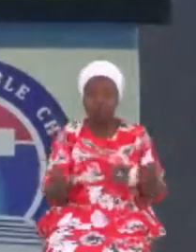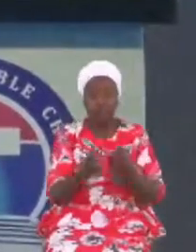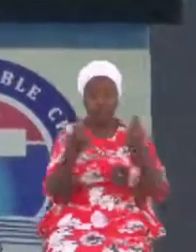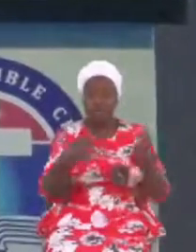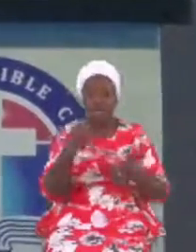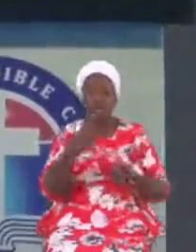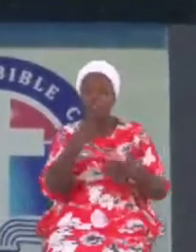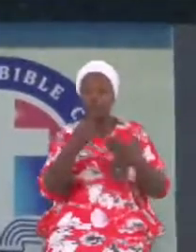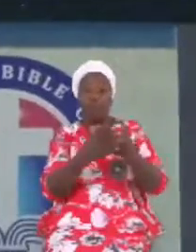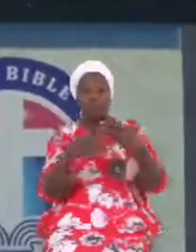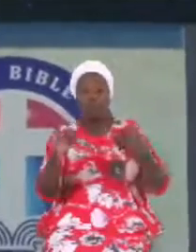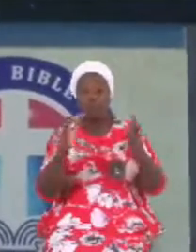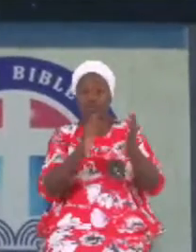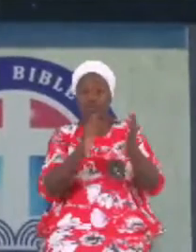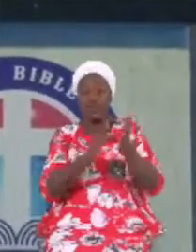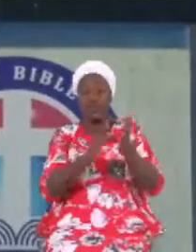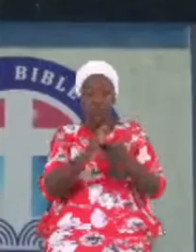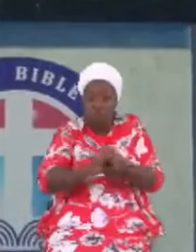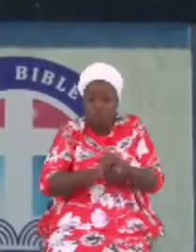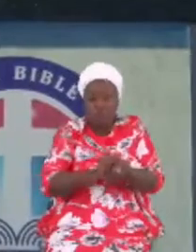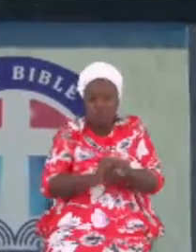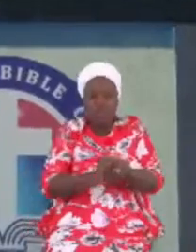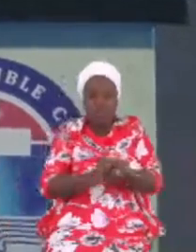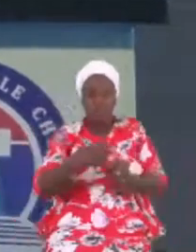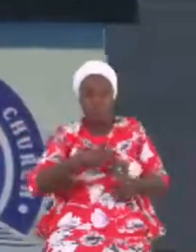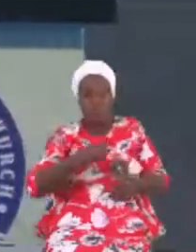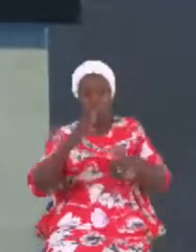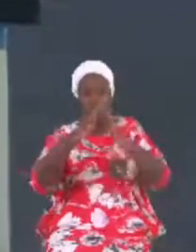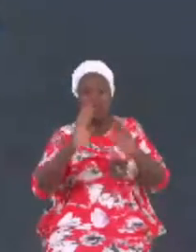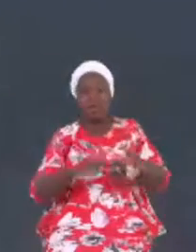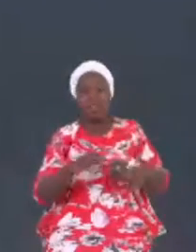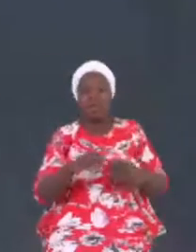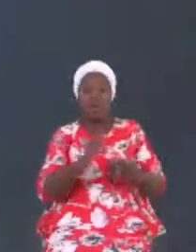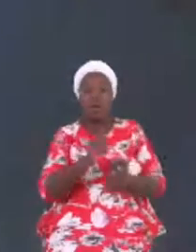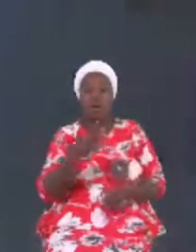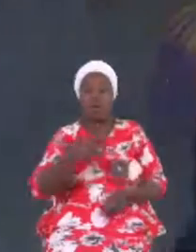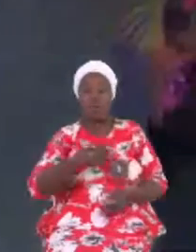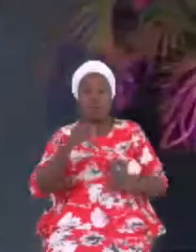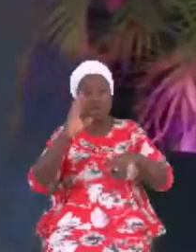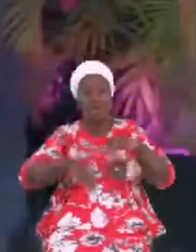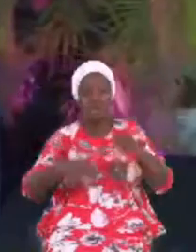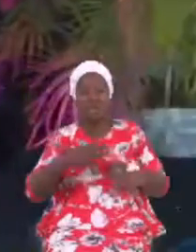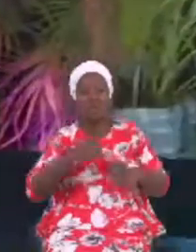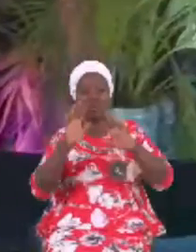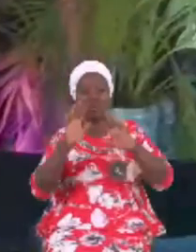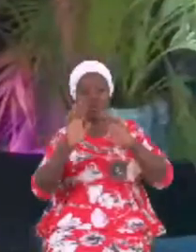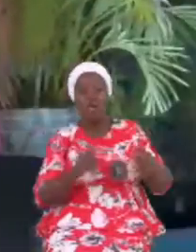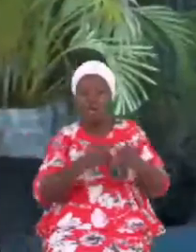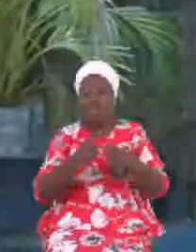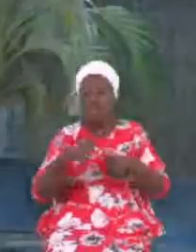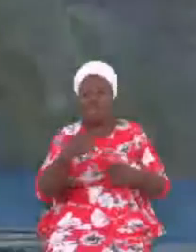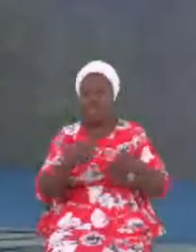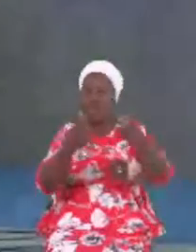Jésus lave plus blanc que la neige. Et le Seigneur t'invite, il dit, venez, venez